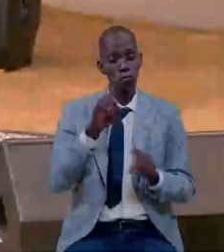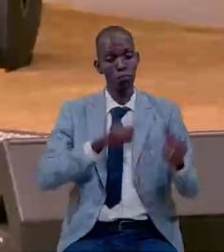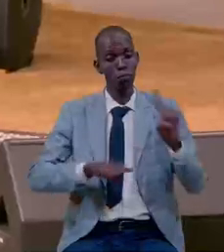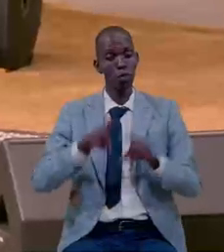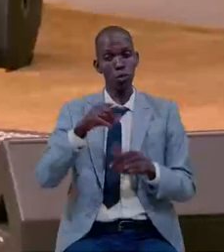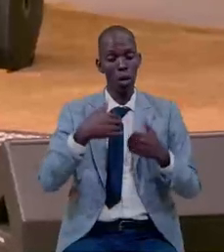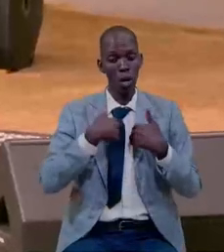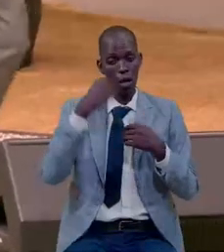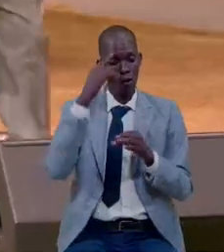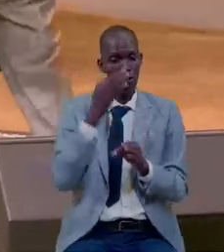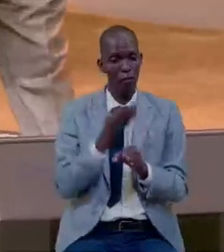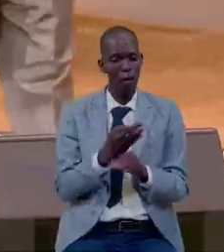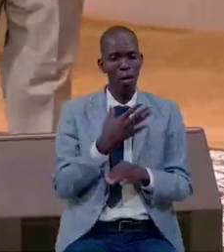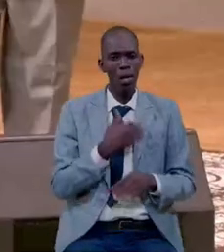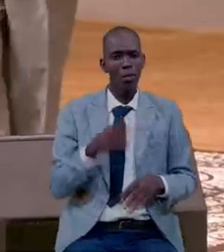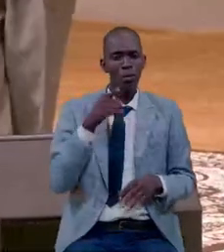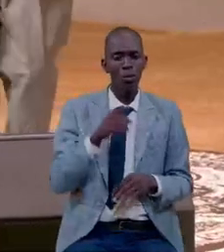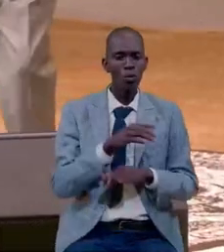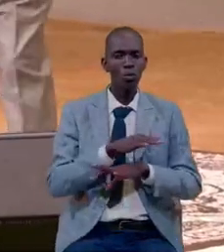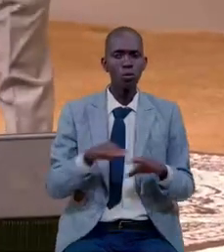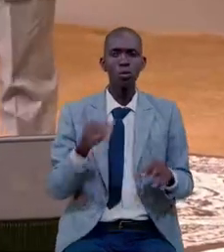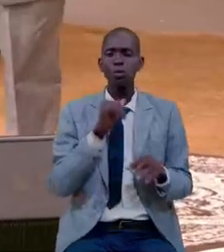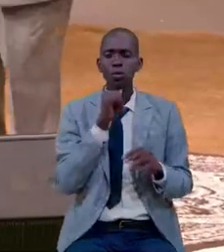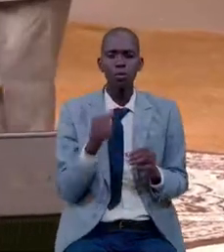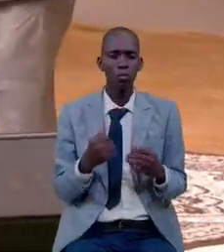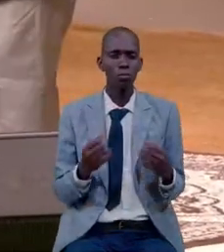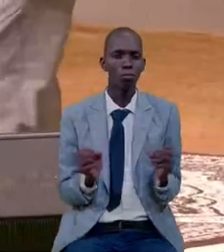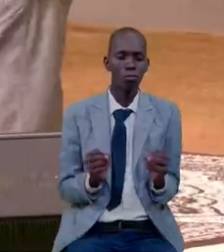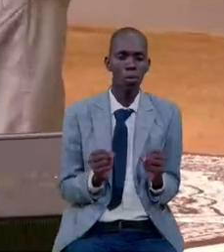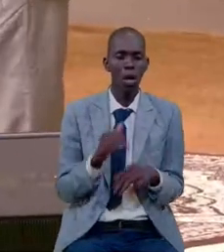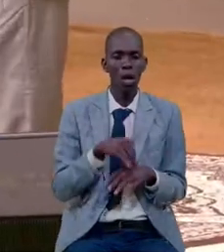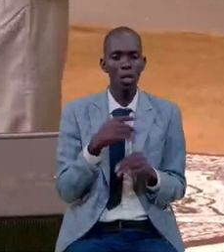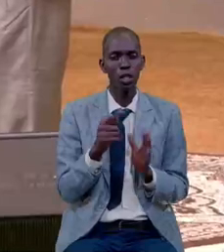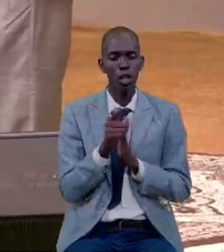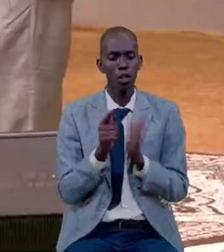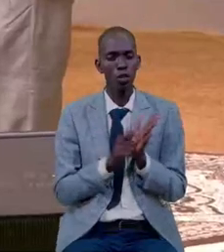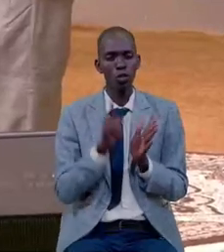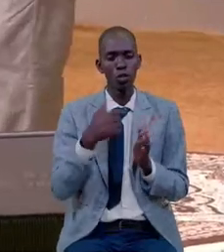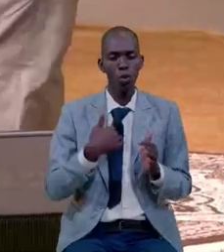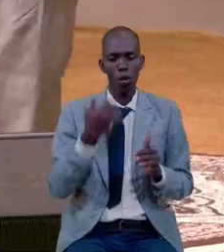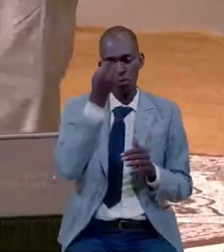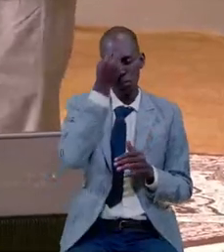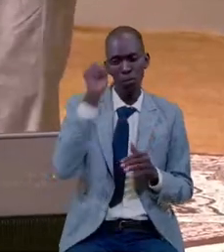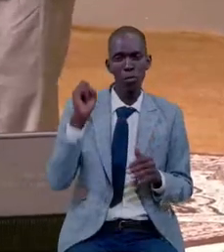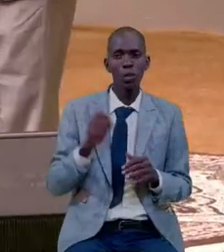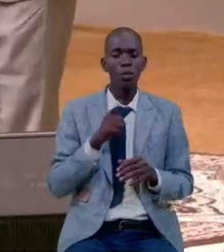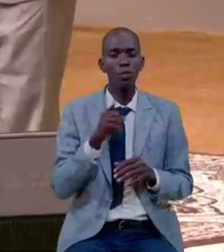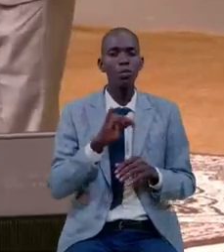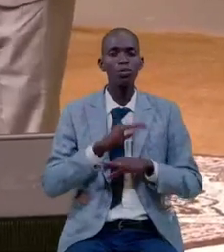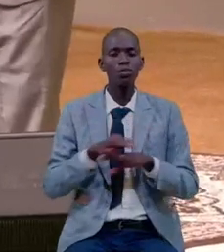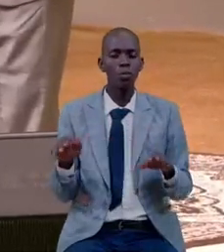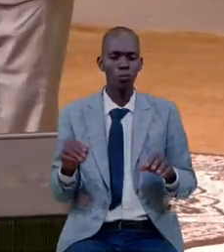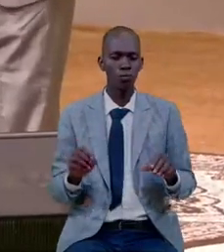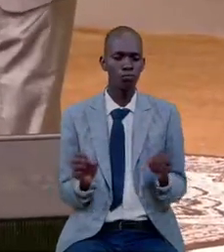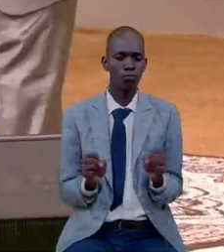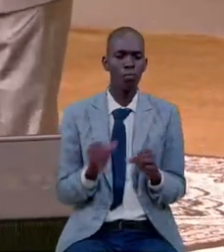ne trembles pas à la loi que tu as violée, et tu ne trembles pas même à la vie que tu mènes,